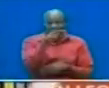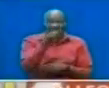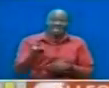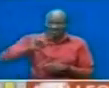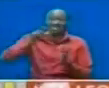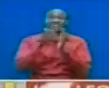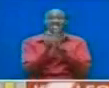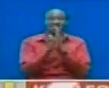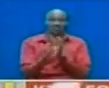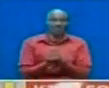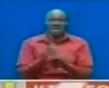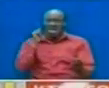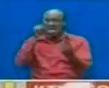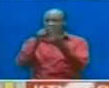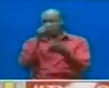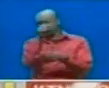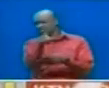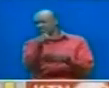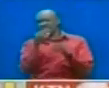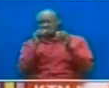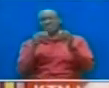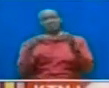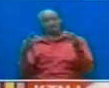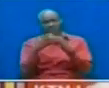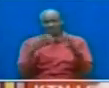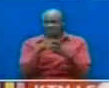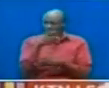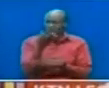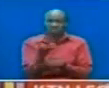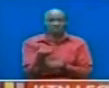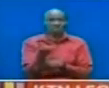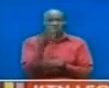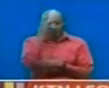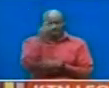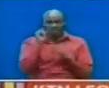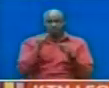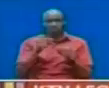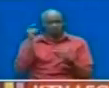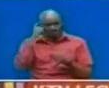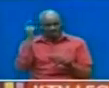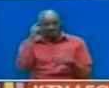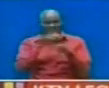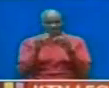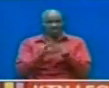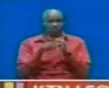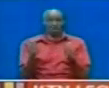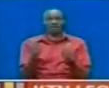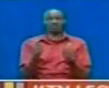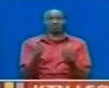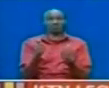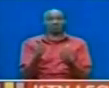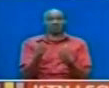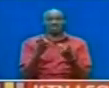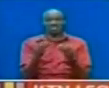pupils. Lengo kuu la masomo haya ni kumkuza mtoto au mwanafunzi kuwa na uwezo kukumbuka mambo yanayosoma darasani